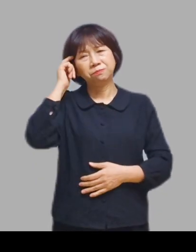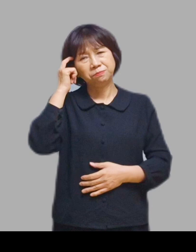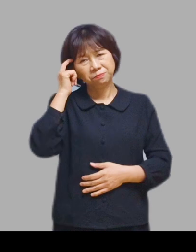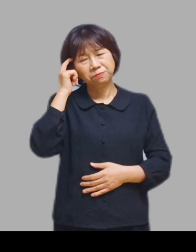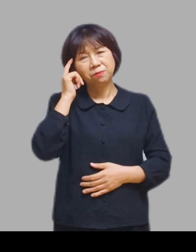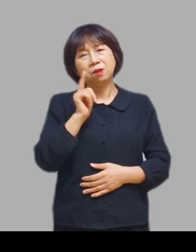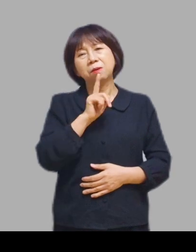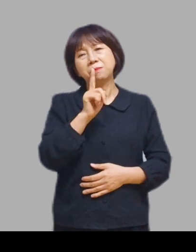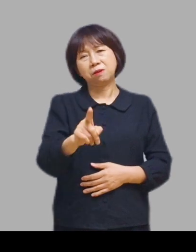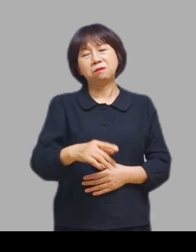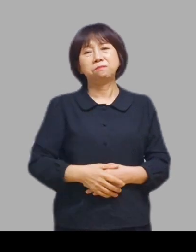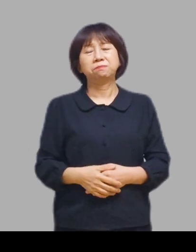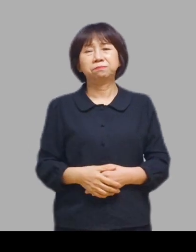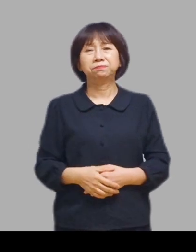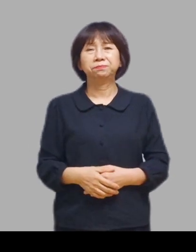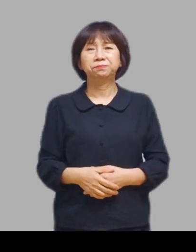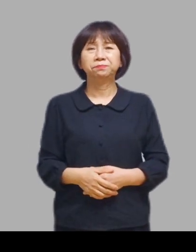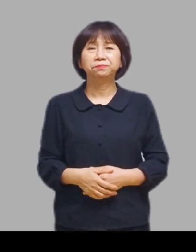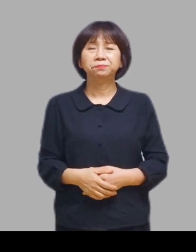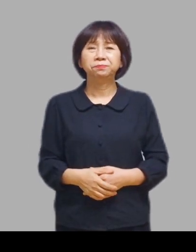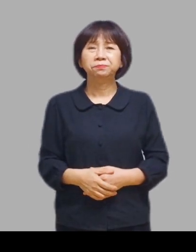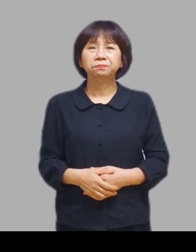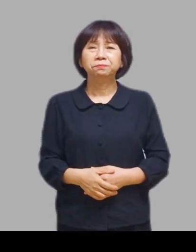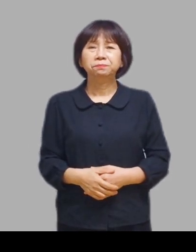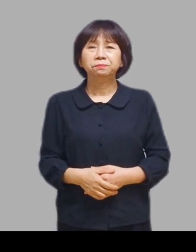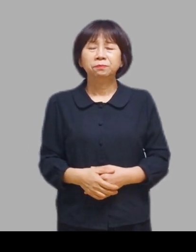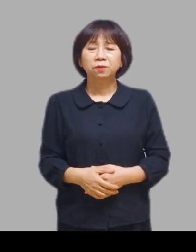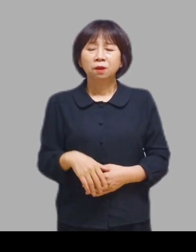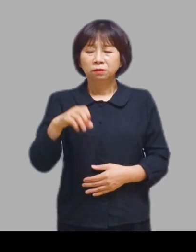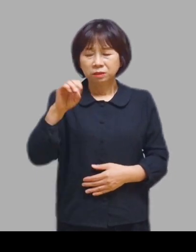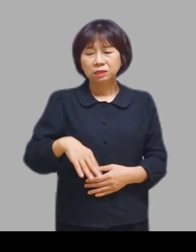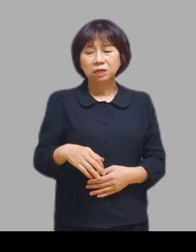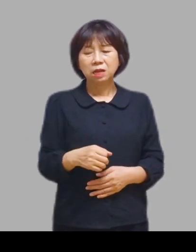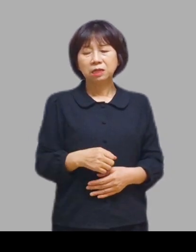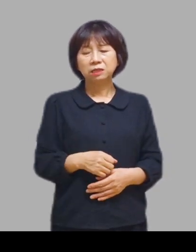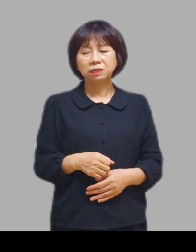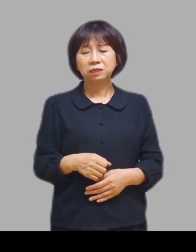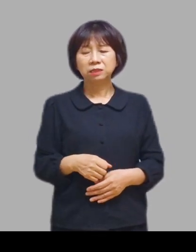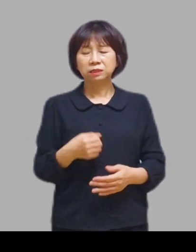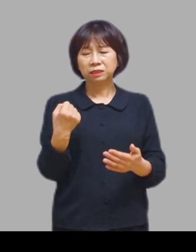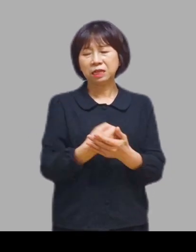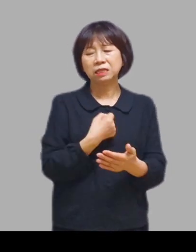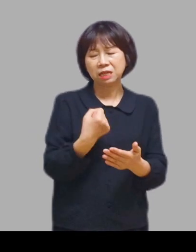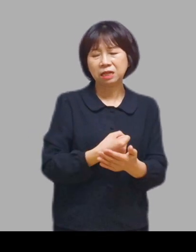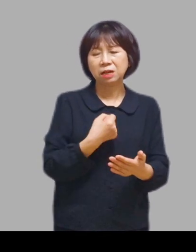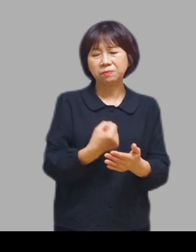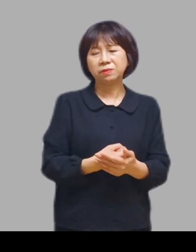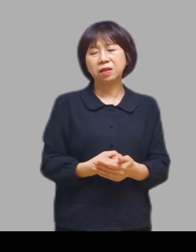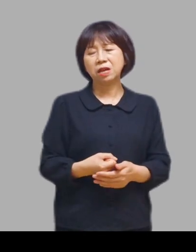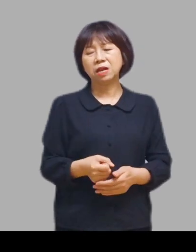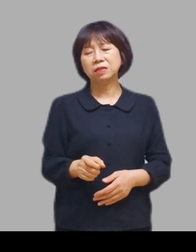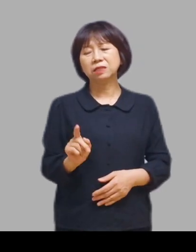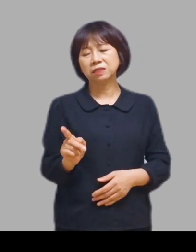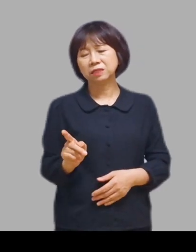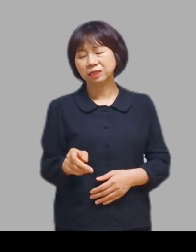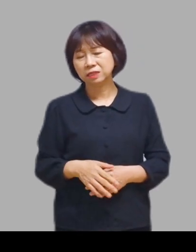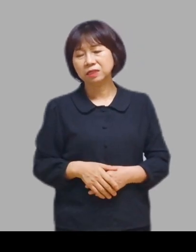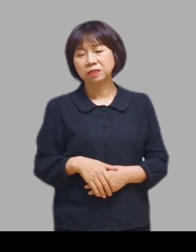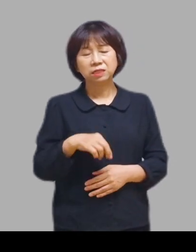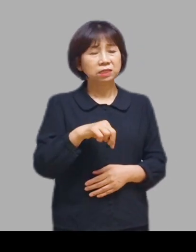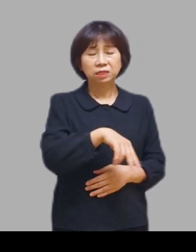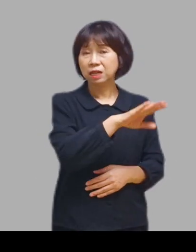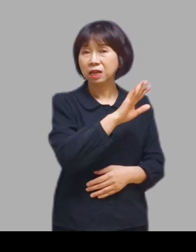그때 이 단어를 쓰는 거예요. 그저 안타깝게 보는 것이 아니라 상대의 아픔이 이미 내 마음